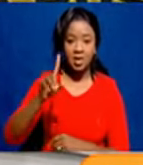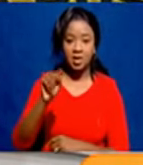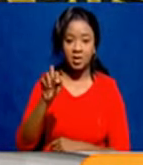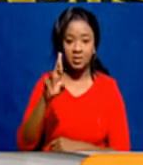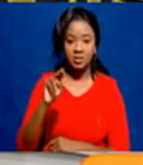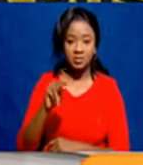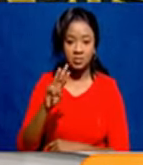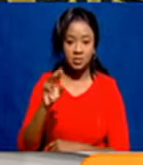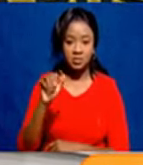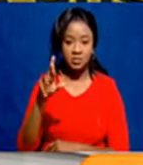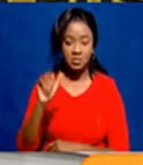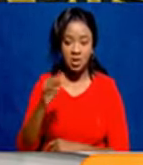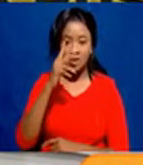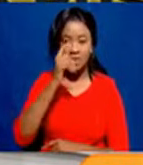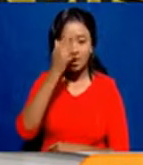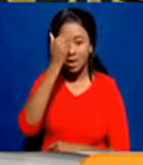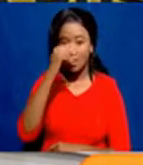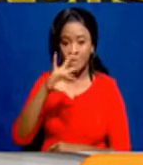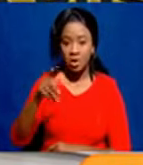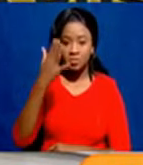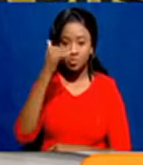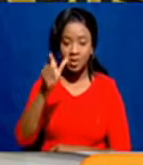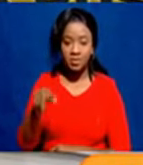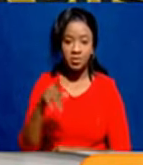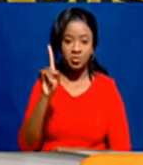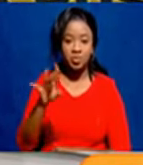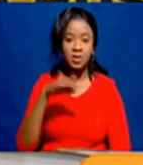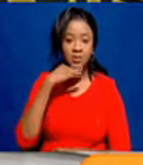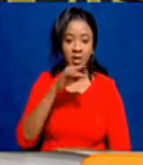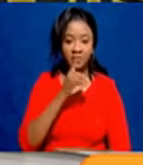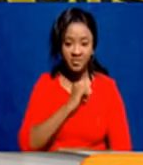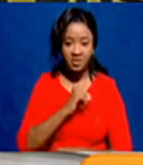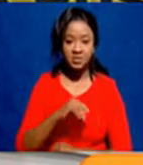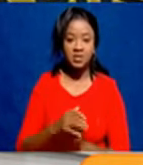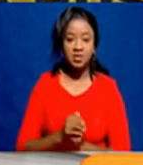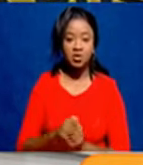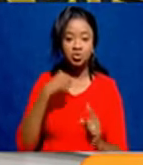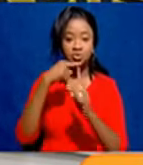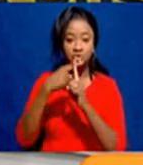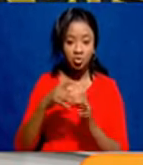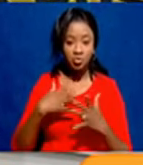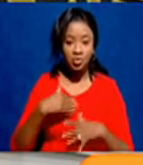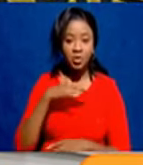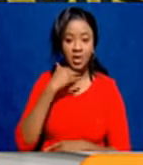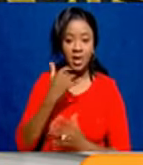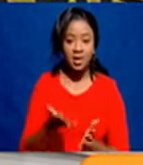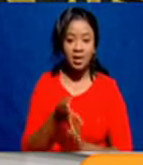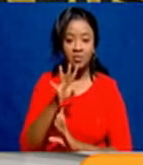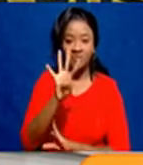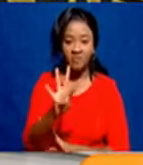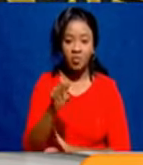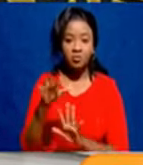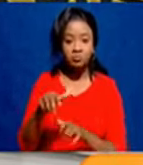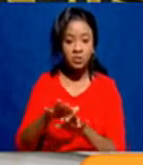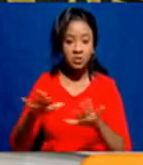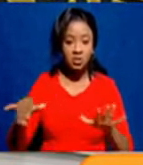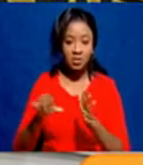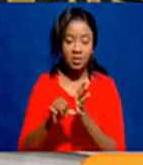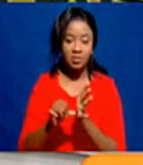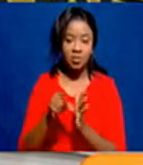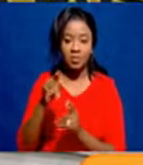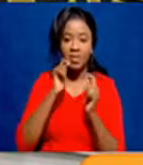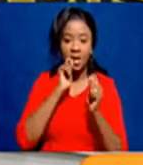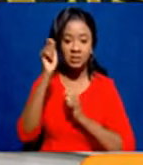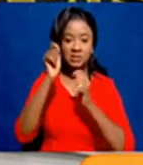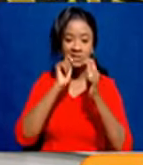eneo la Transmara, kaunti ya Narok, baada ya mtu mmoja zaidi kuuawa mapema leo. Na idadi ya waliofariki kufikia sasa ni watu wanne